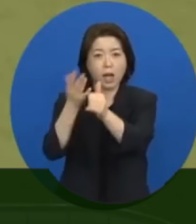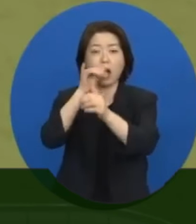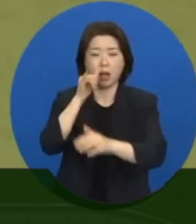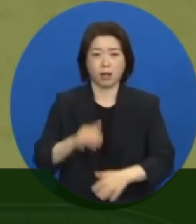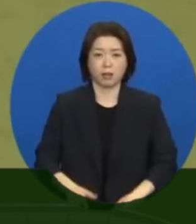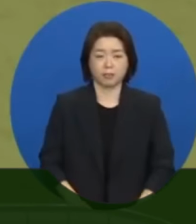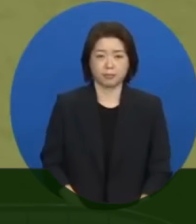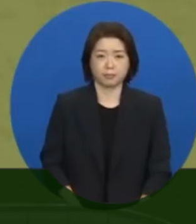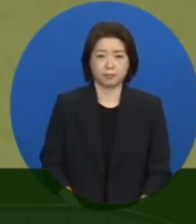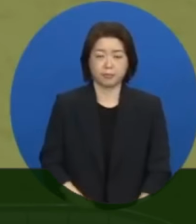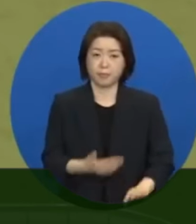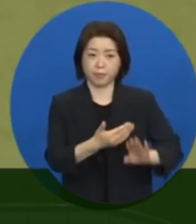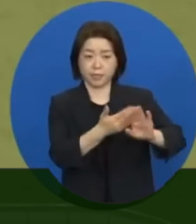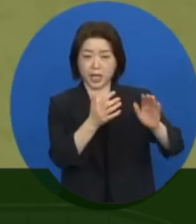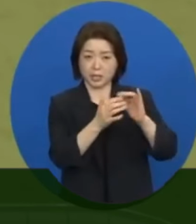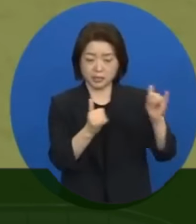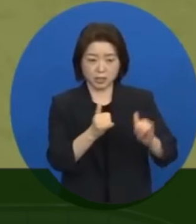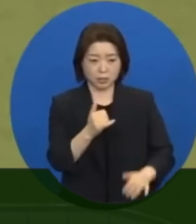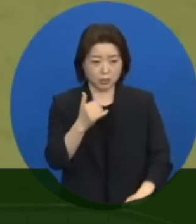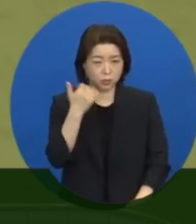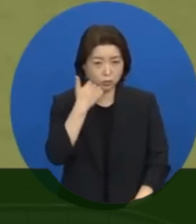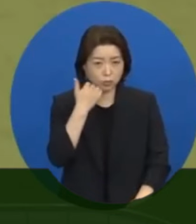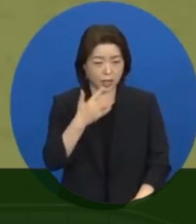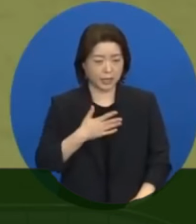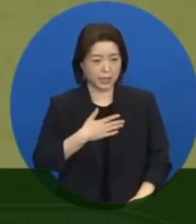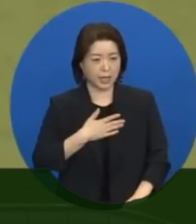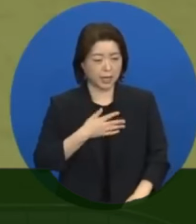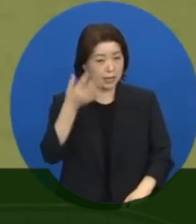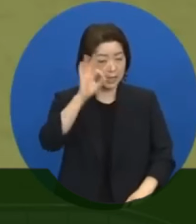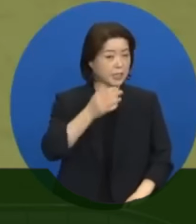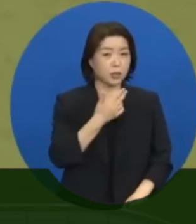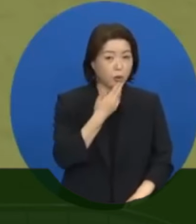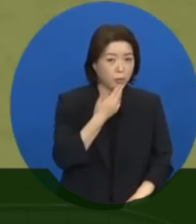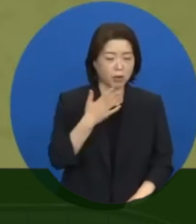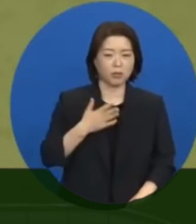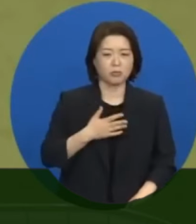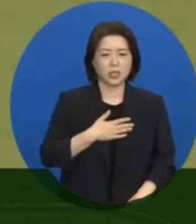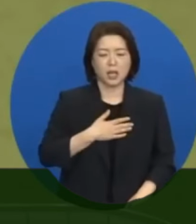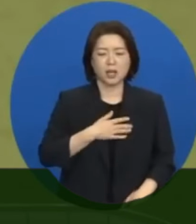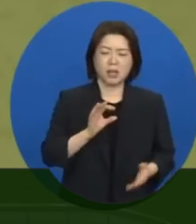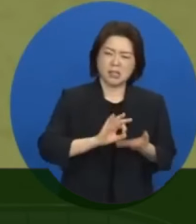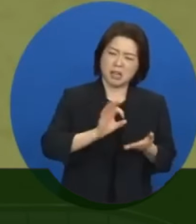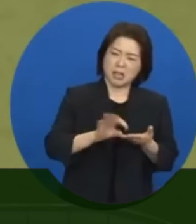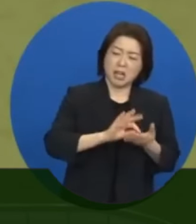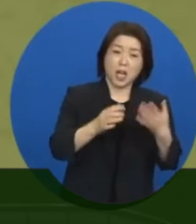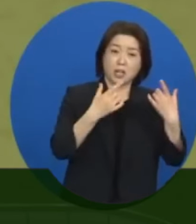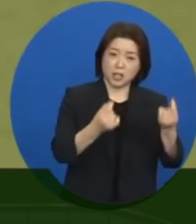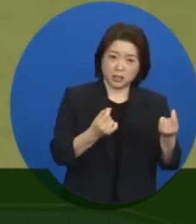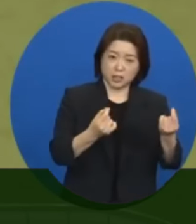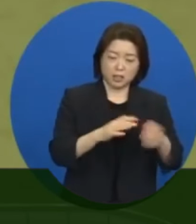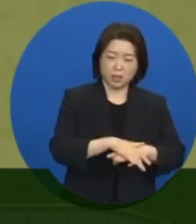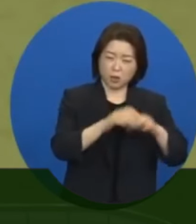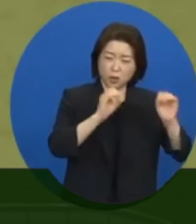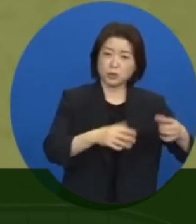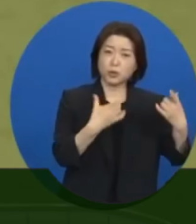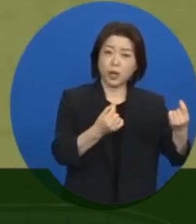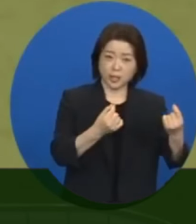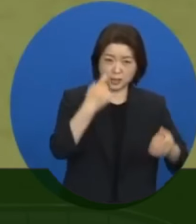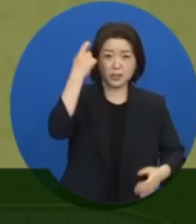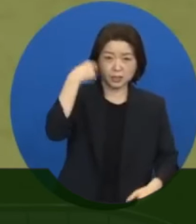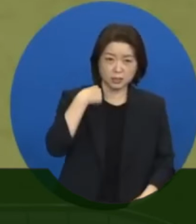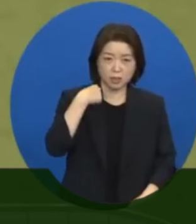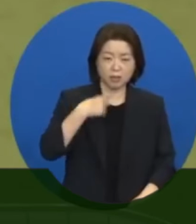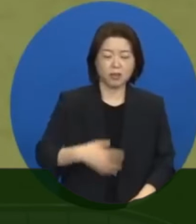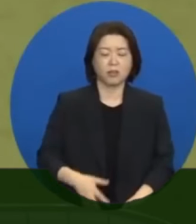여러분이 시 인생의 들판에서 혼자 버려지고 낭비되고 있다라고 생각을 하십니까 냄새나는 양들 나치고